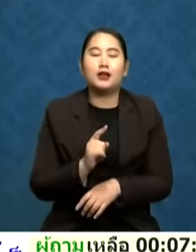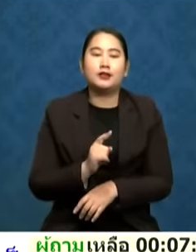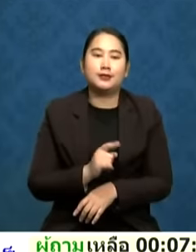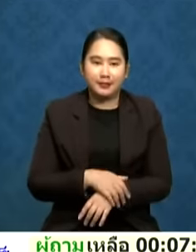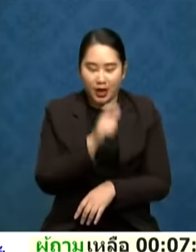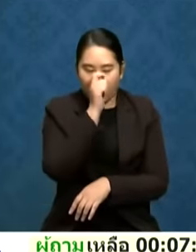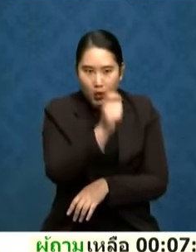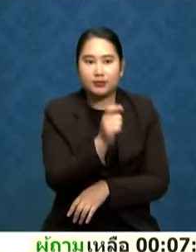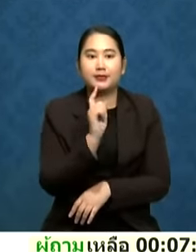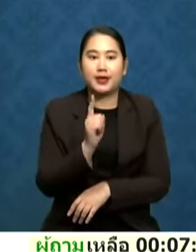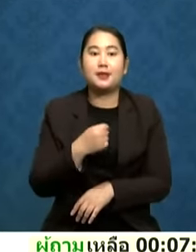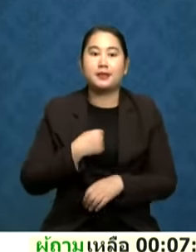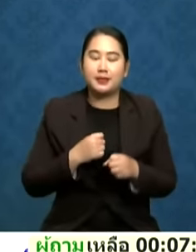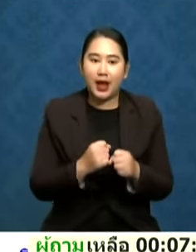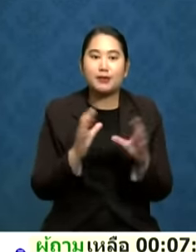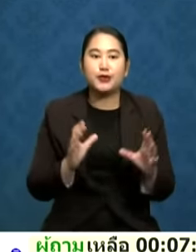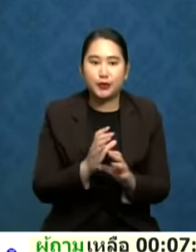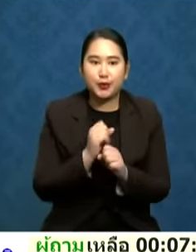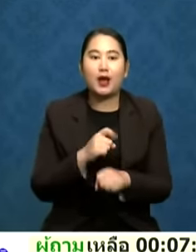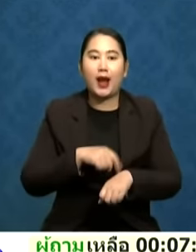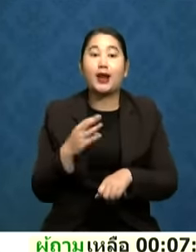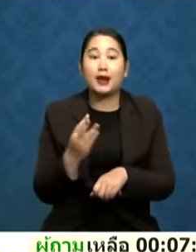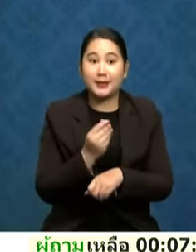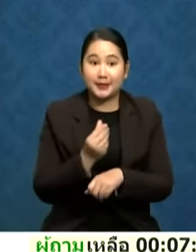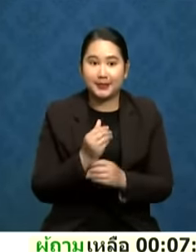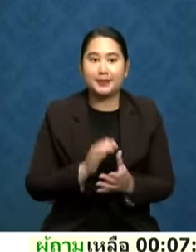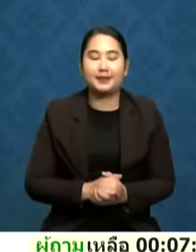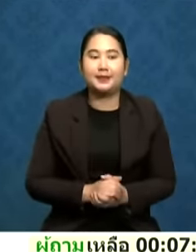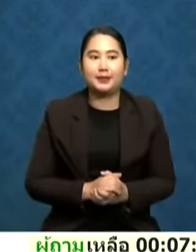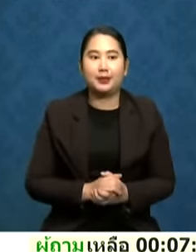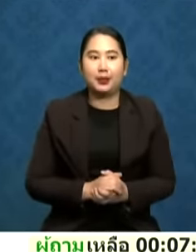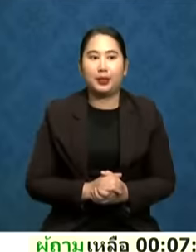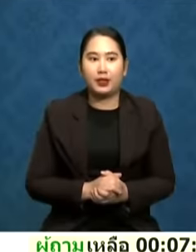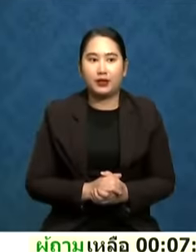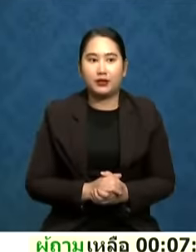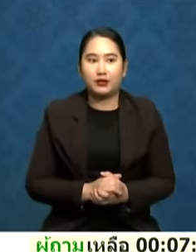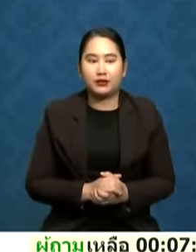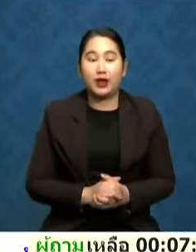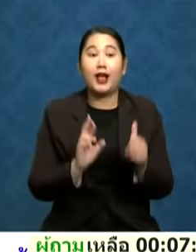ท่ปทานว่าจะน ไปาบา Asíบอก